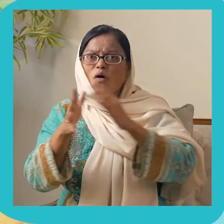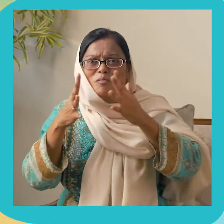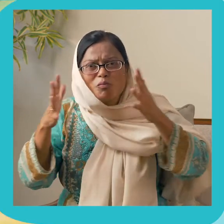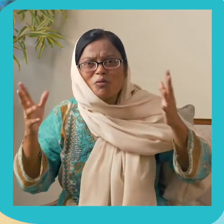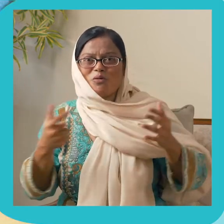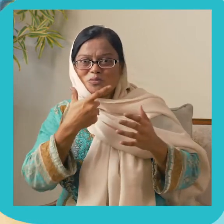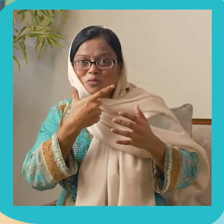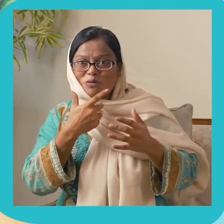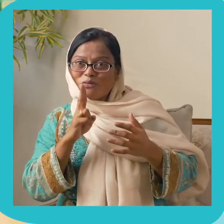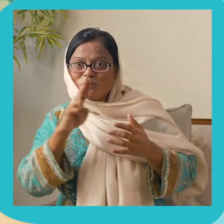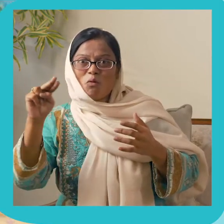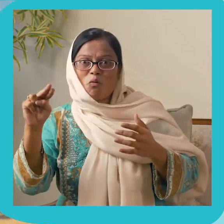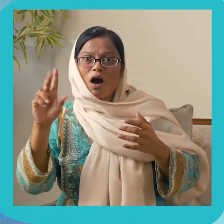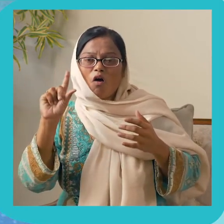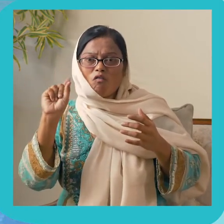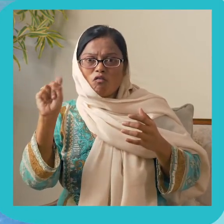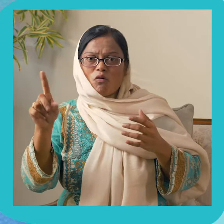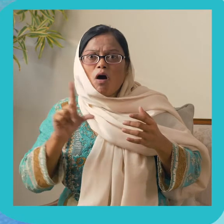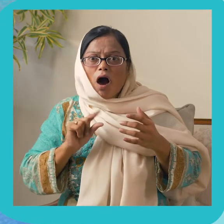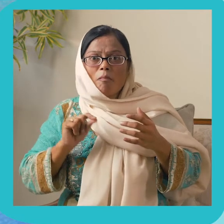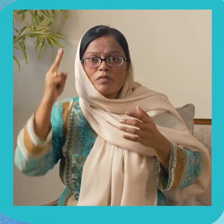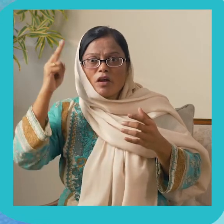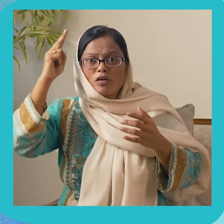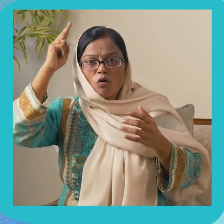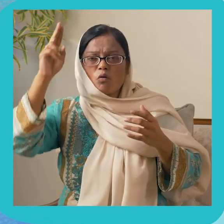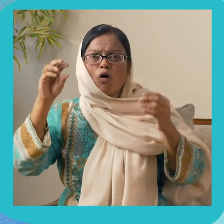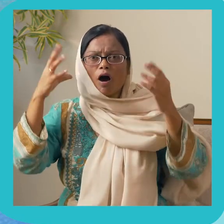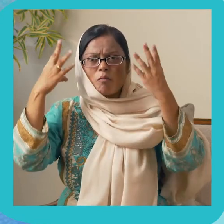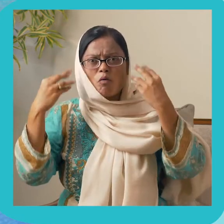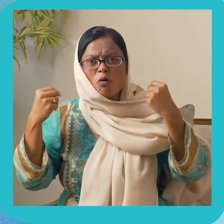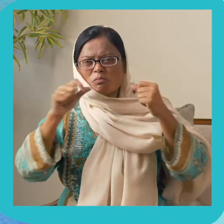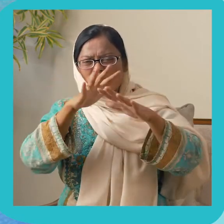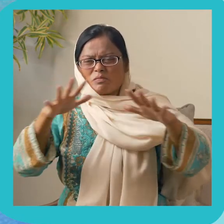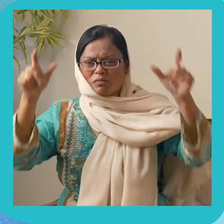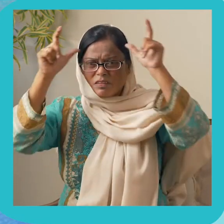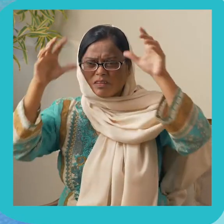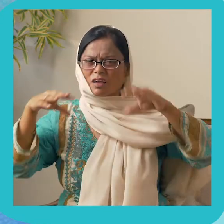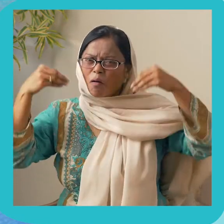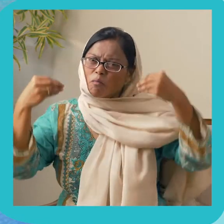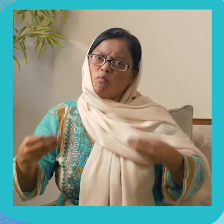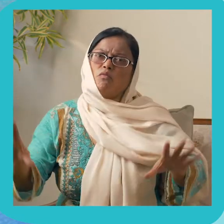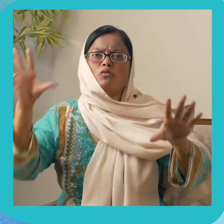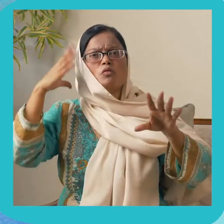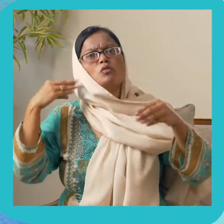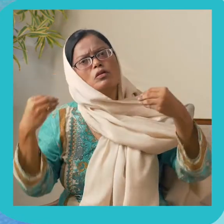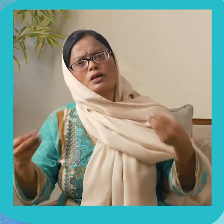ऑलिव इतना लुत्फानंदोज हुआ कि वो अपने डरावने ख्वाब और समंदर में फैले हुए प्लोगर्स को भूल गया।